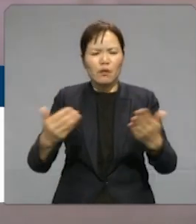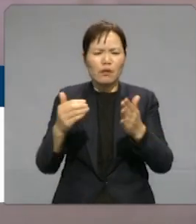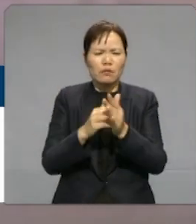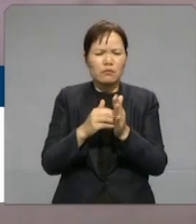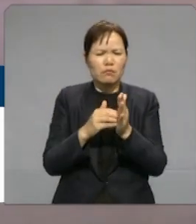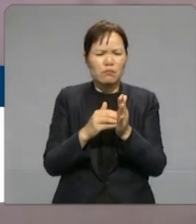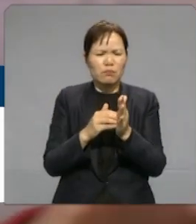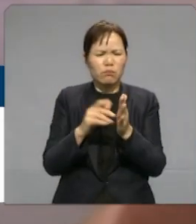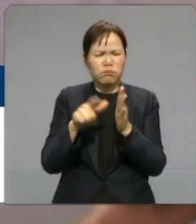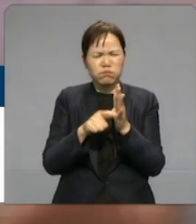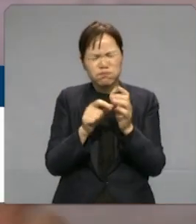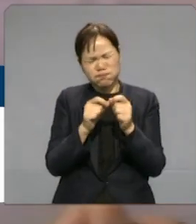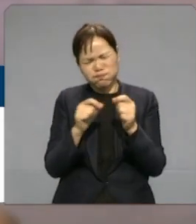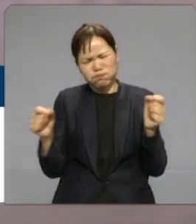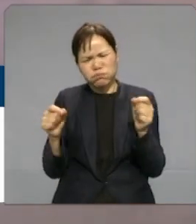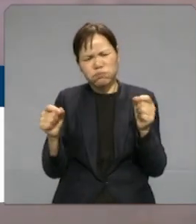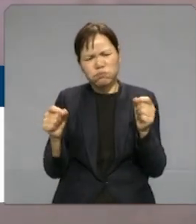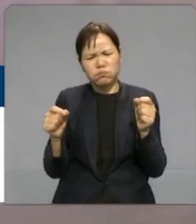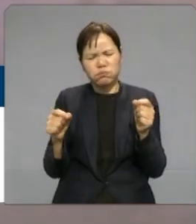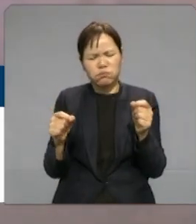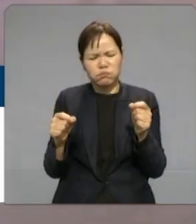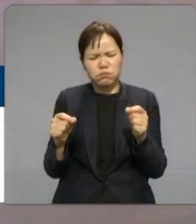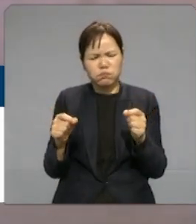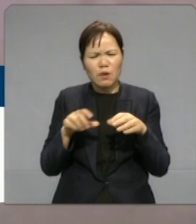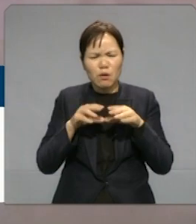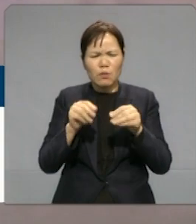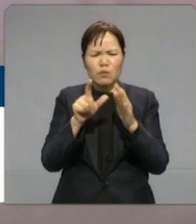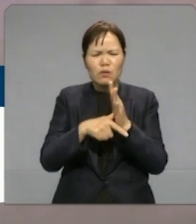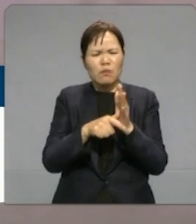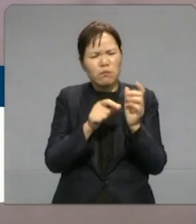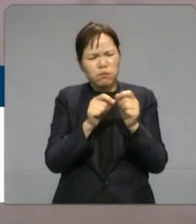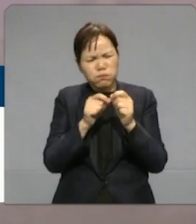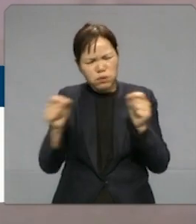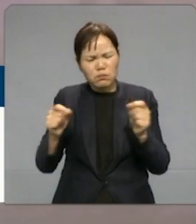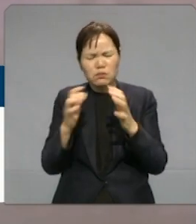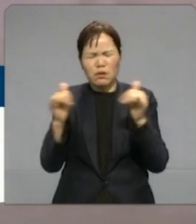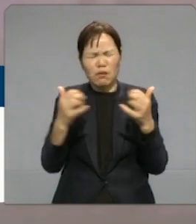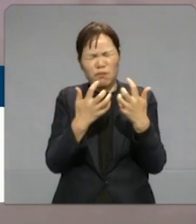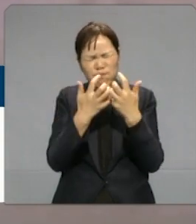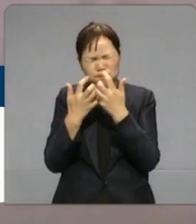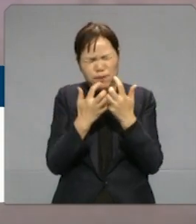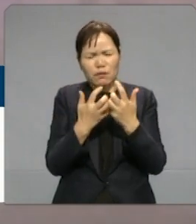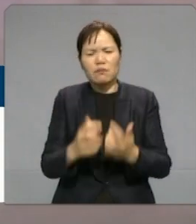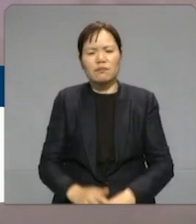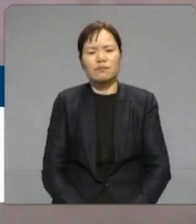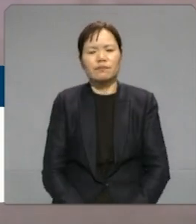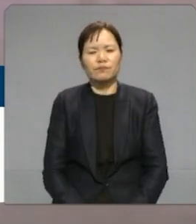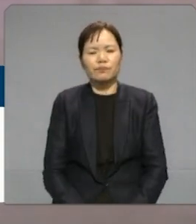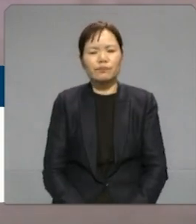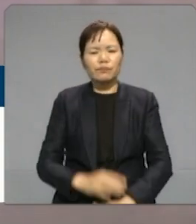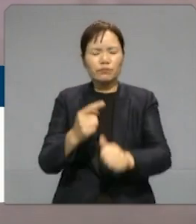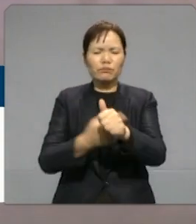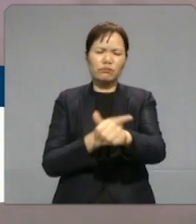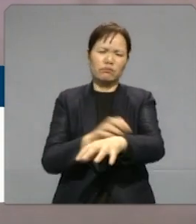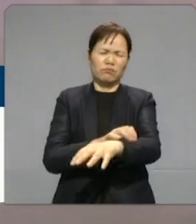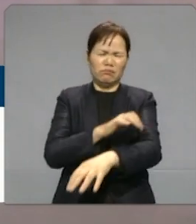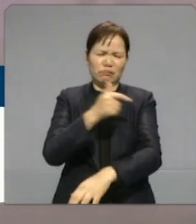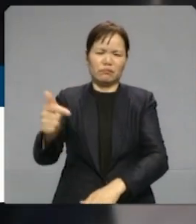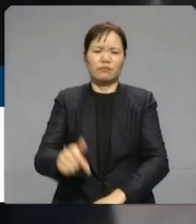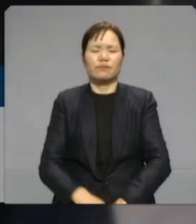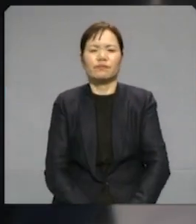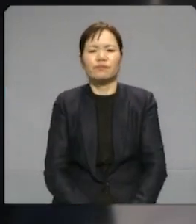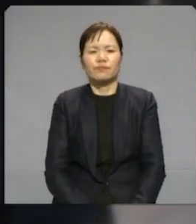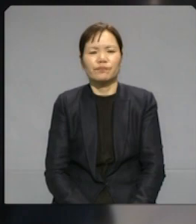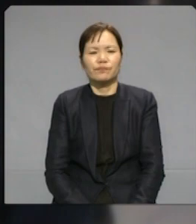너무 지금 시간도 길고요. 정차 시간이 길고 사람이 너무 많아요. 그러다 보니까 엄청 불편하죠.